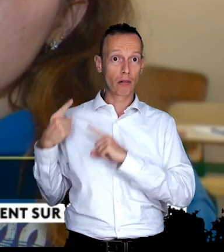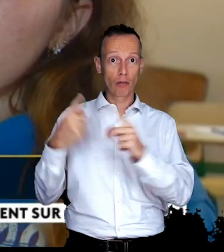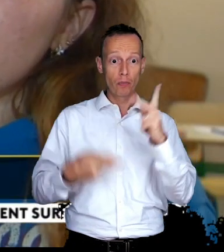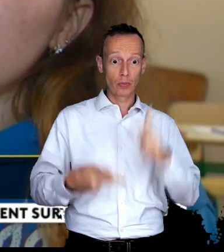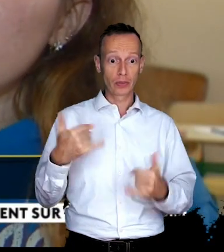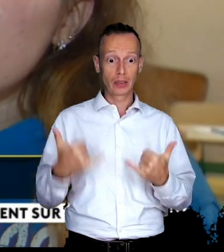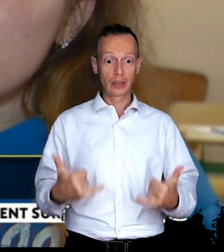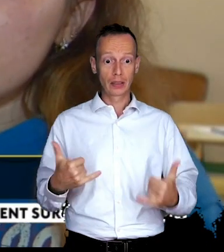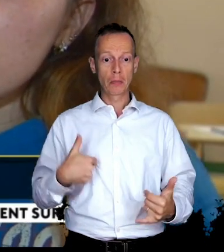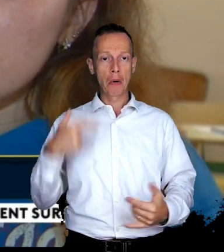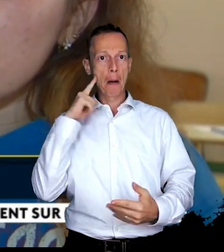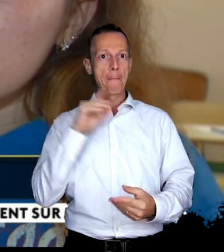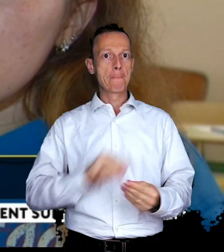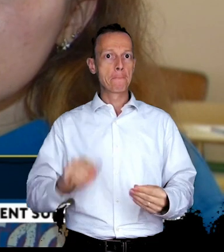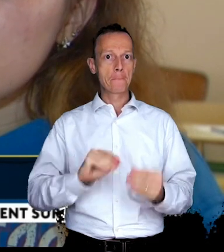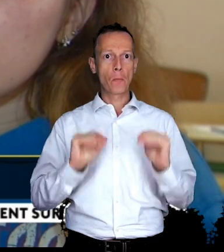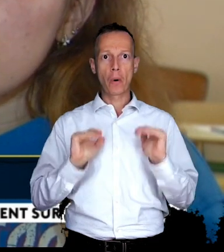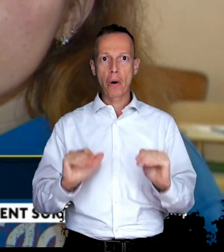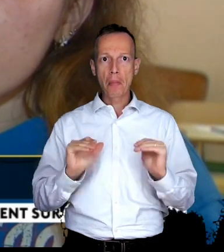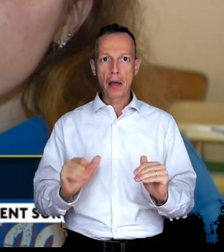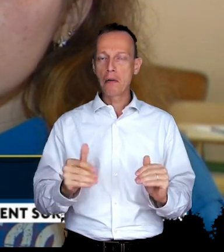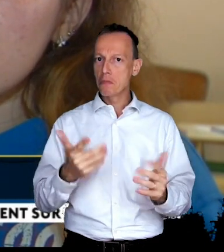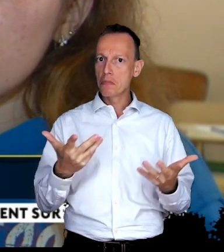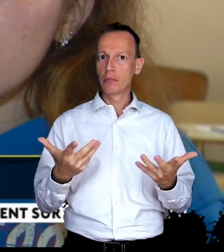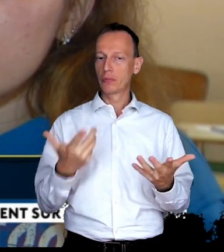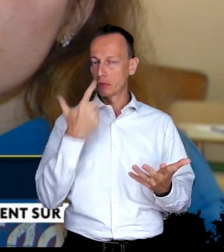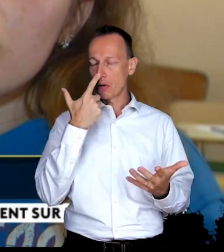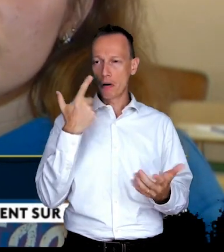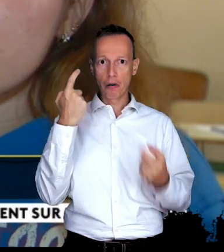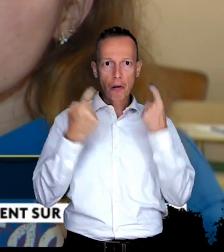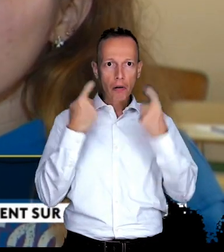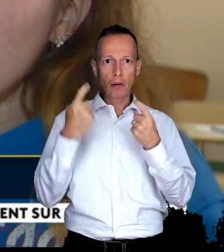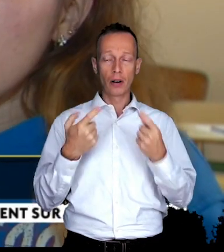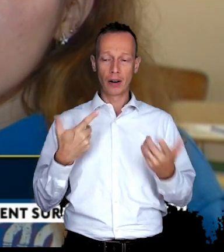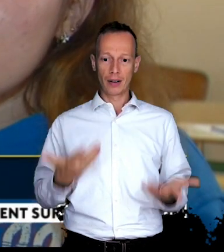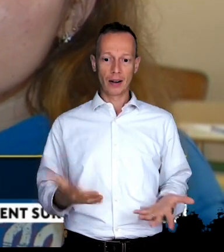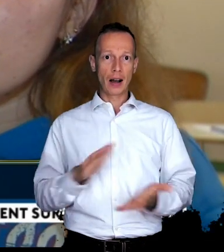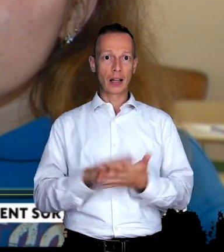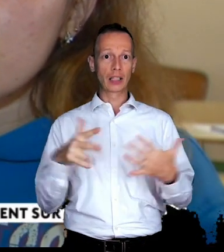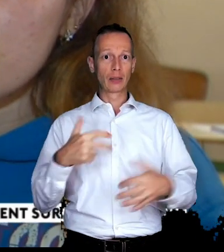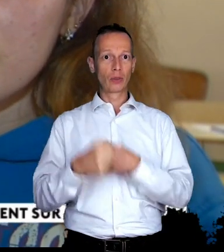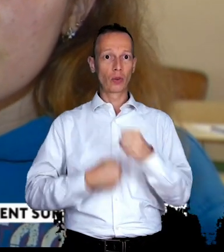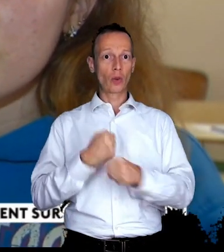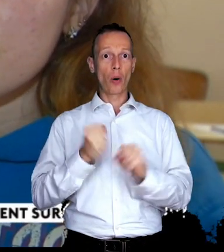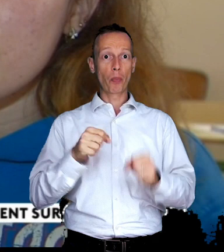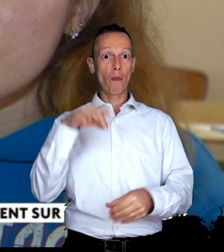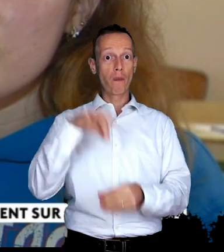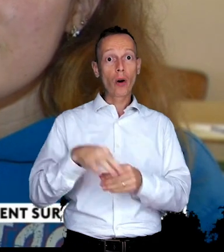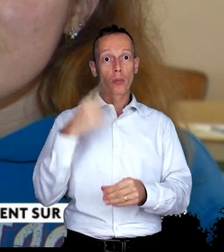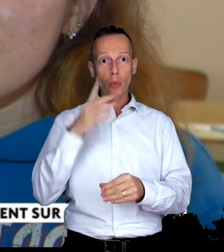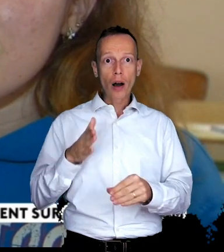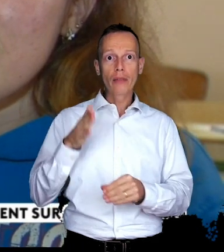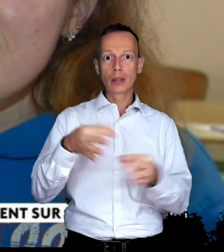face à l'avenir du pays où j'ai grandi et où ma famille est depuis plus de 150 ans. Donc ouais,